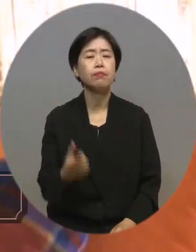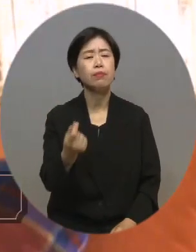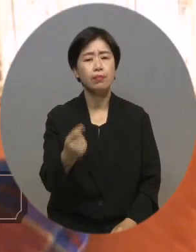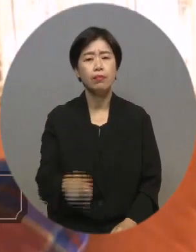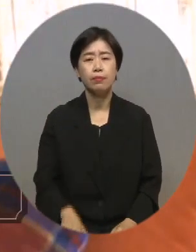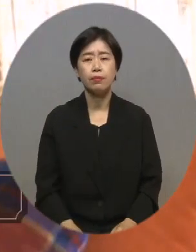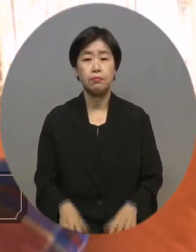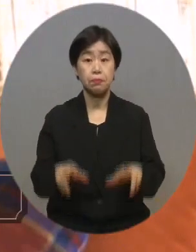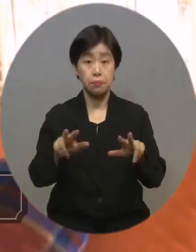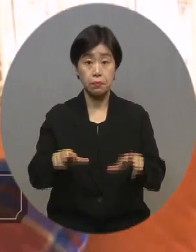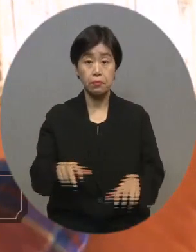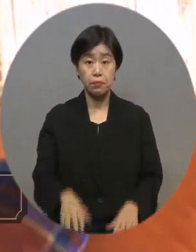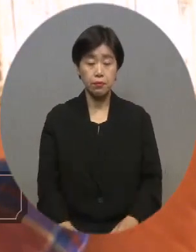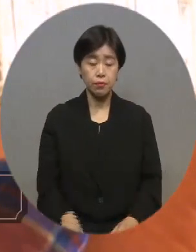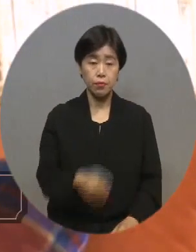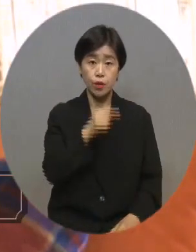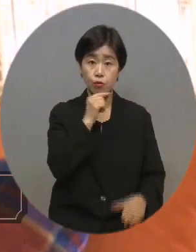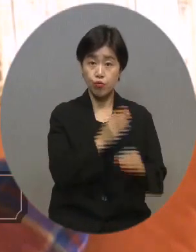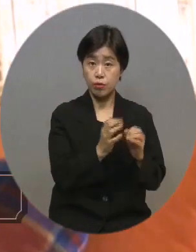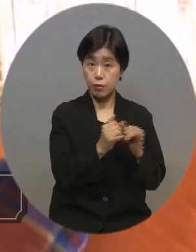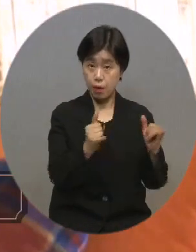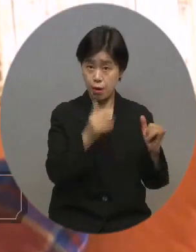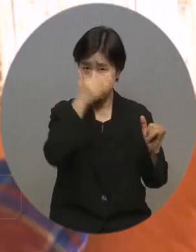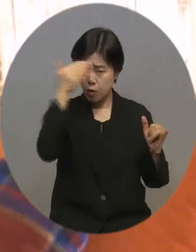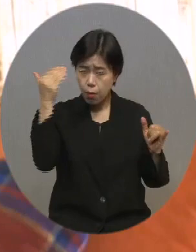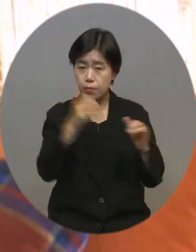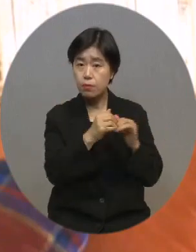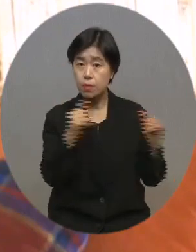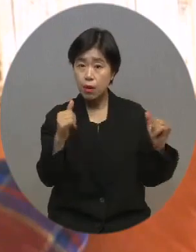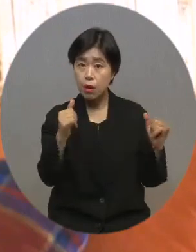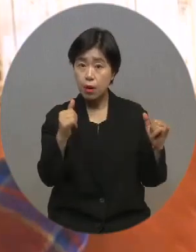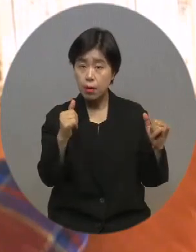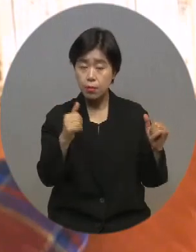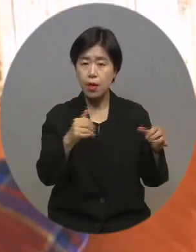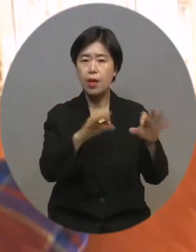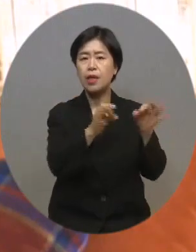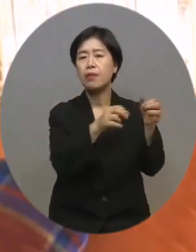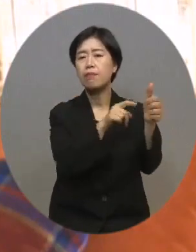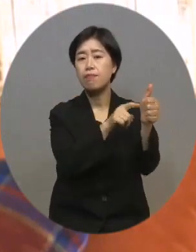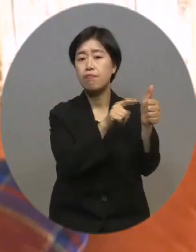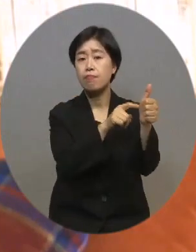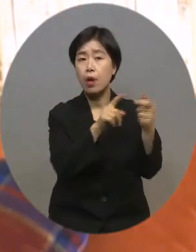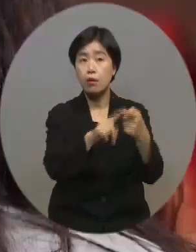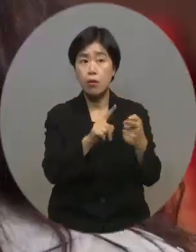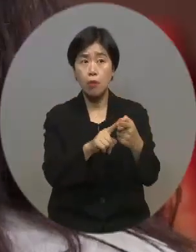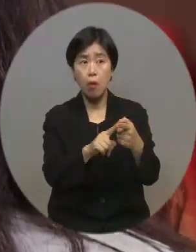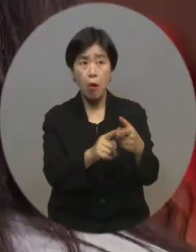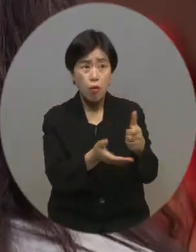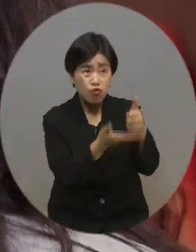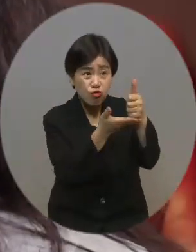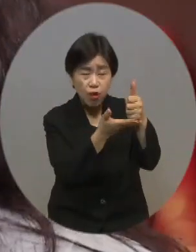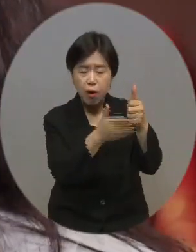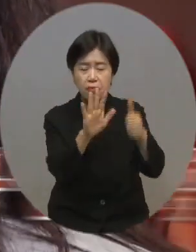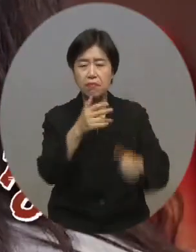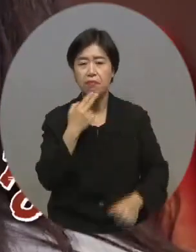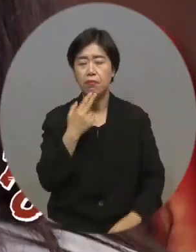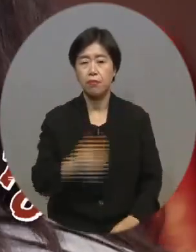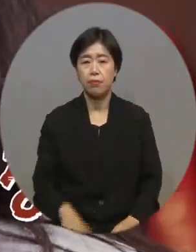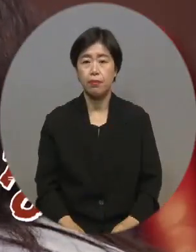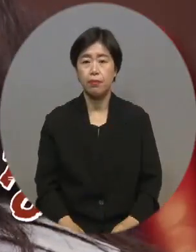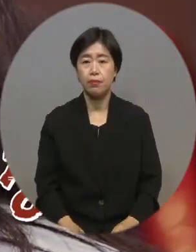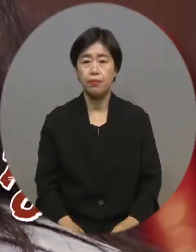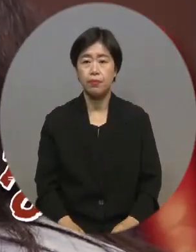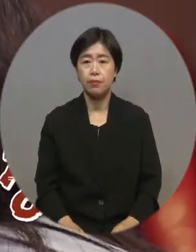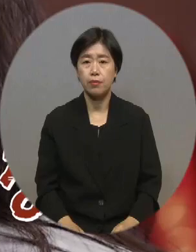세대들이 김정은에 대한 충성심이 이렇게 높지 않아요. 말씀하신 것처럼 김일성의 손자니까 그 명분으로 지금 오는 거예요. 백두혈통을